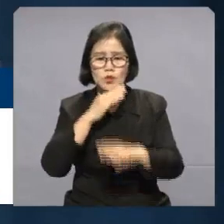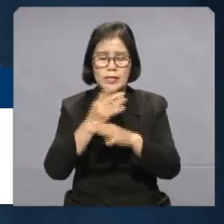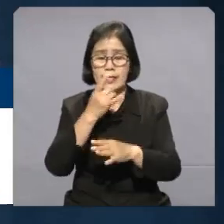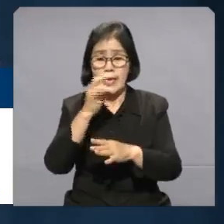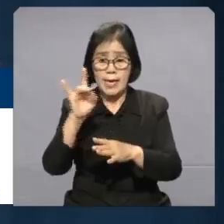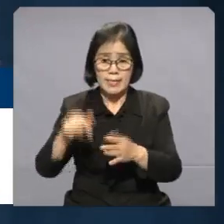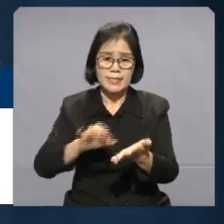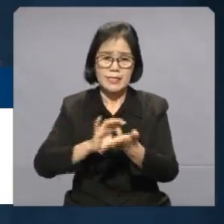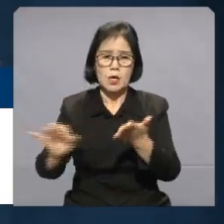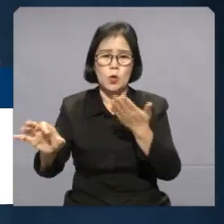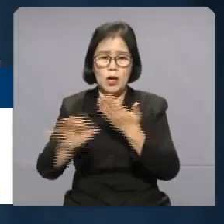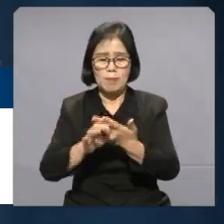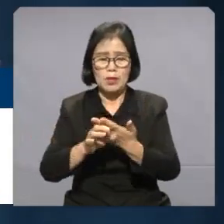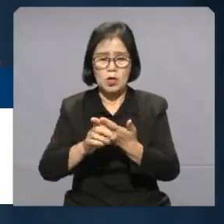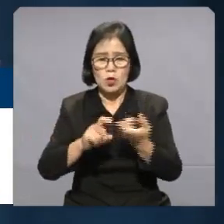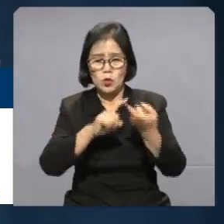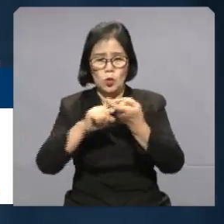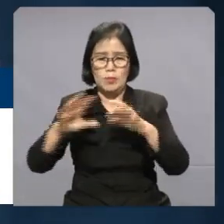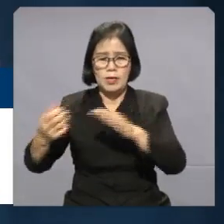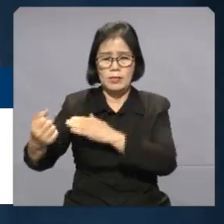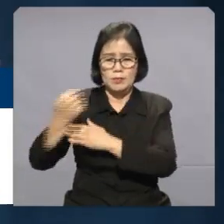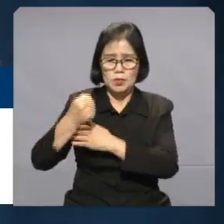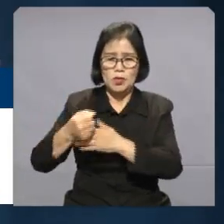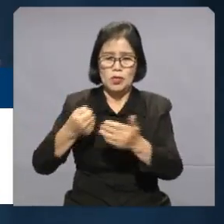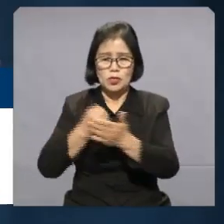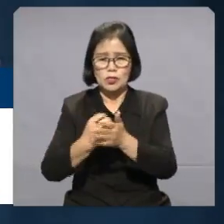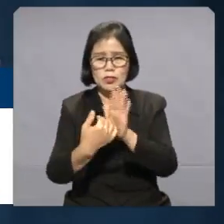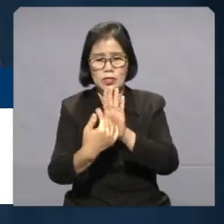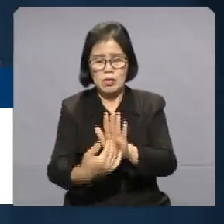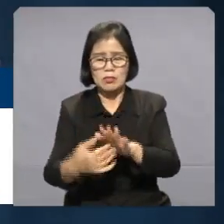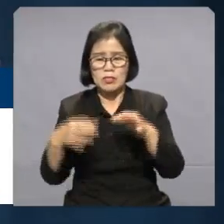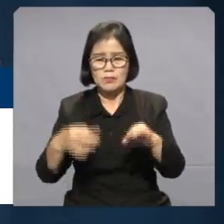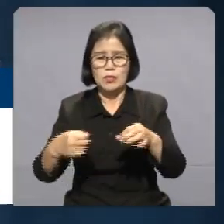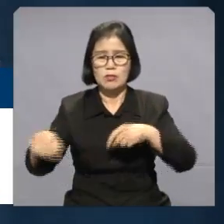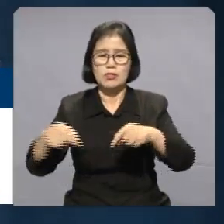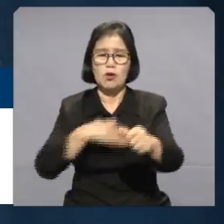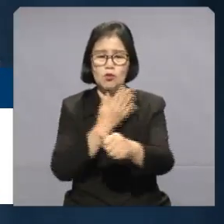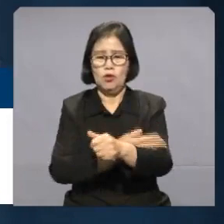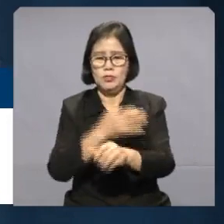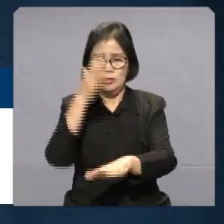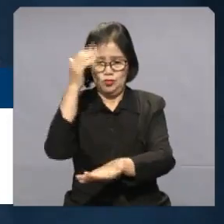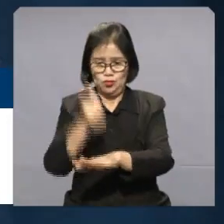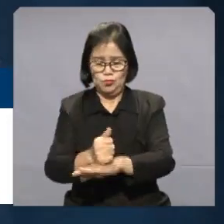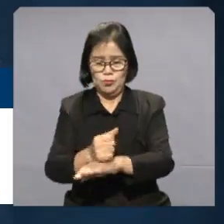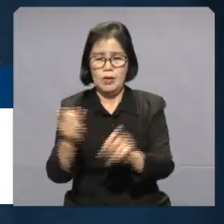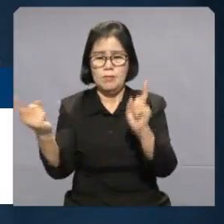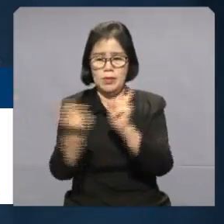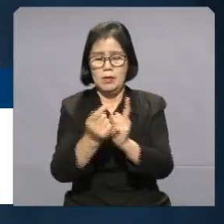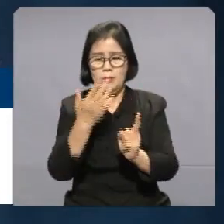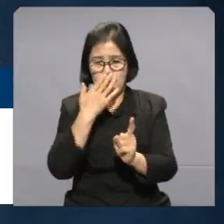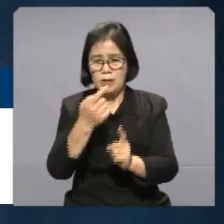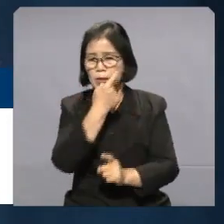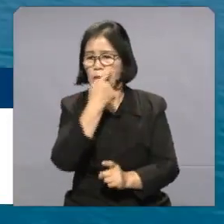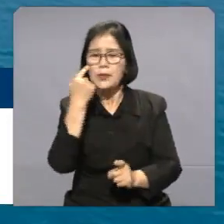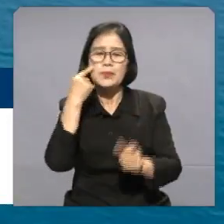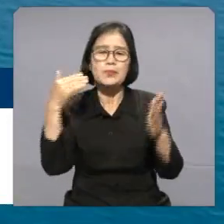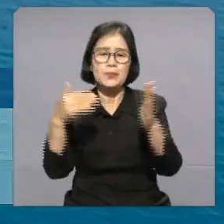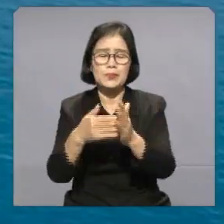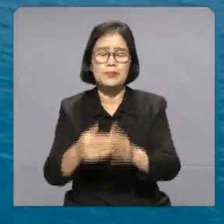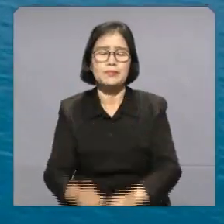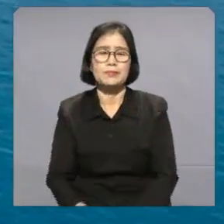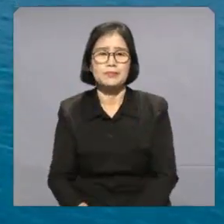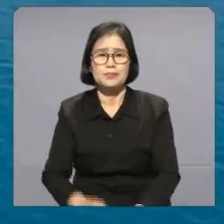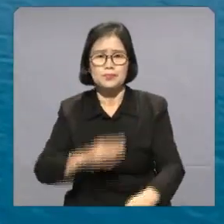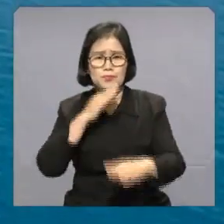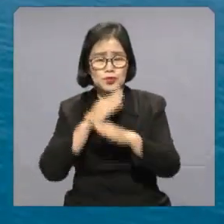is unacceptable and result in the end of Kim Jong-un regime by the overwhelming and decisive response of the alliance.